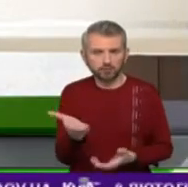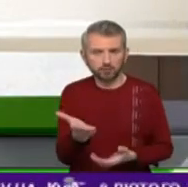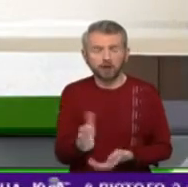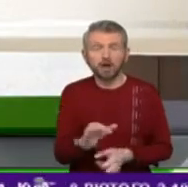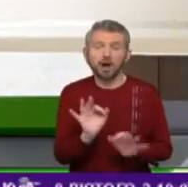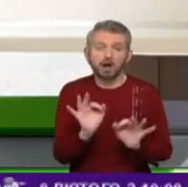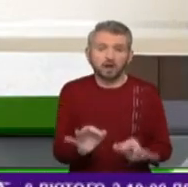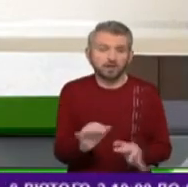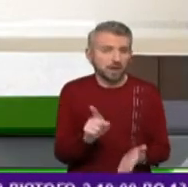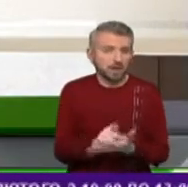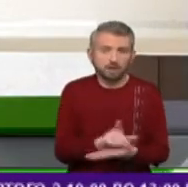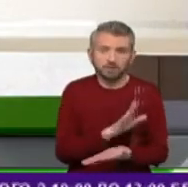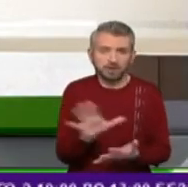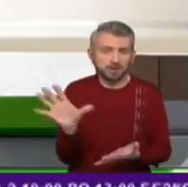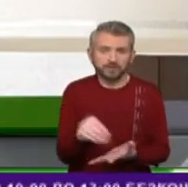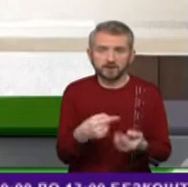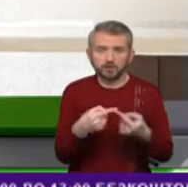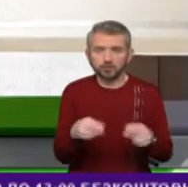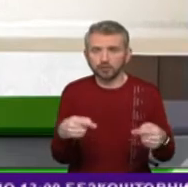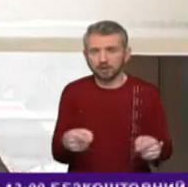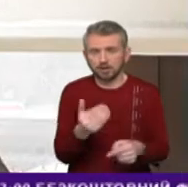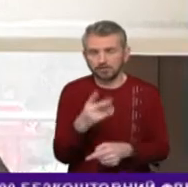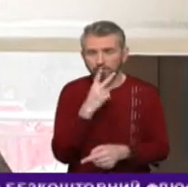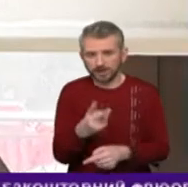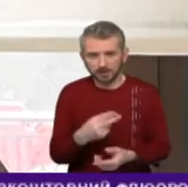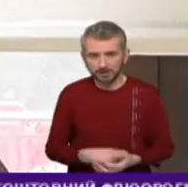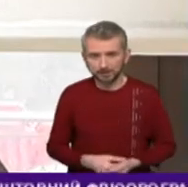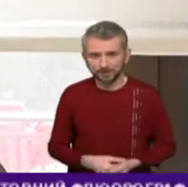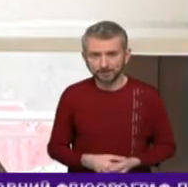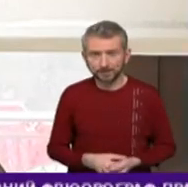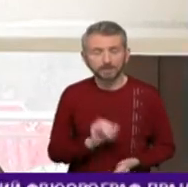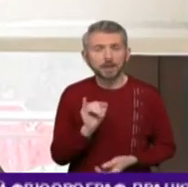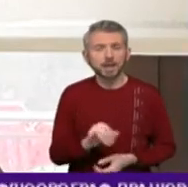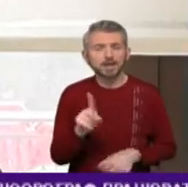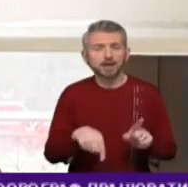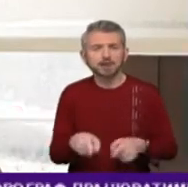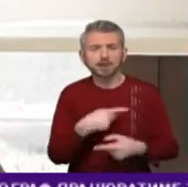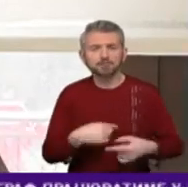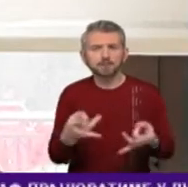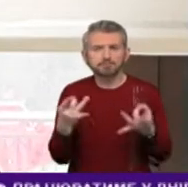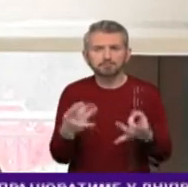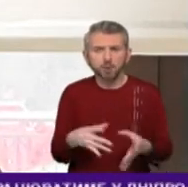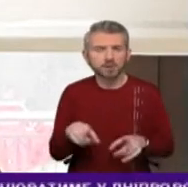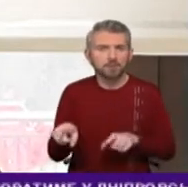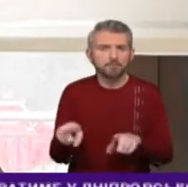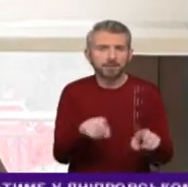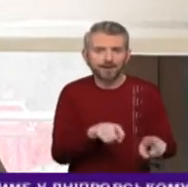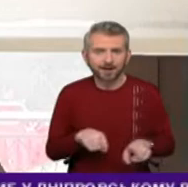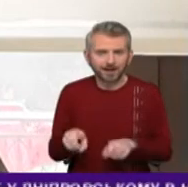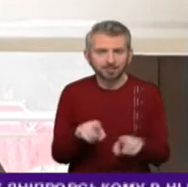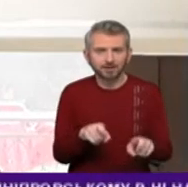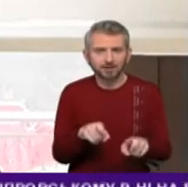Хоча не обов'язково всі інші її бачать. Иногда мы просто бегаем, а